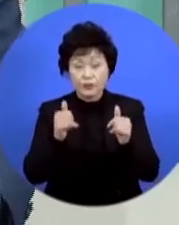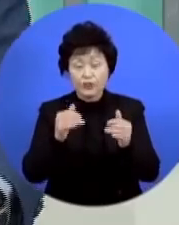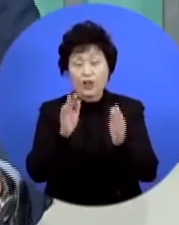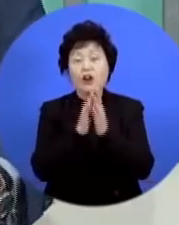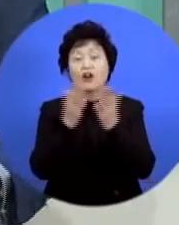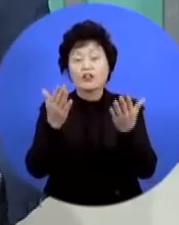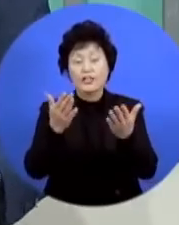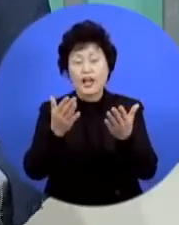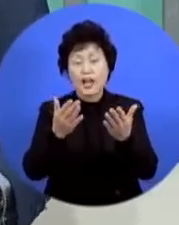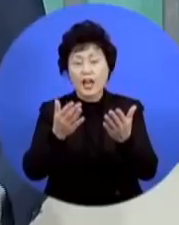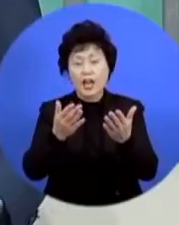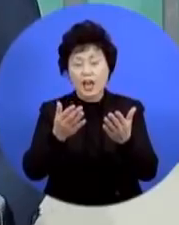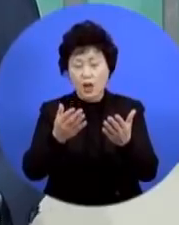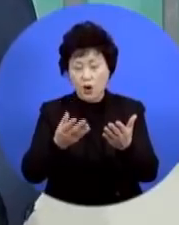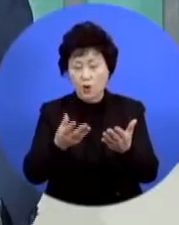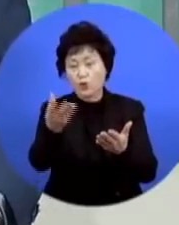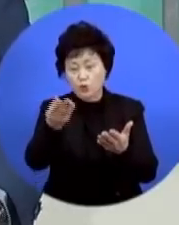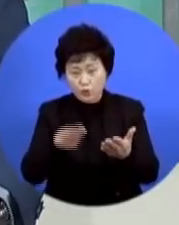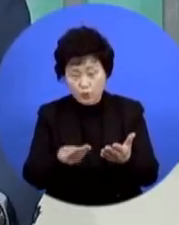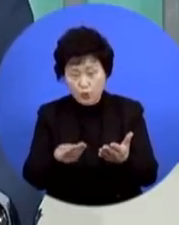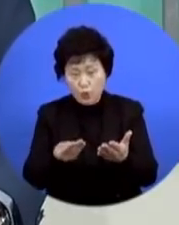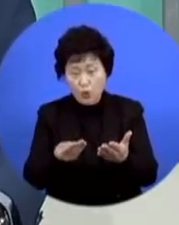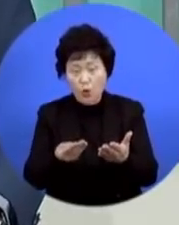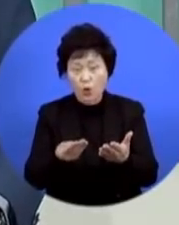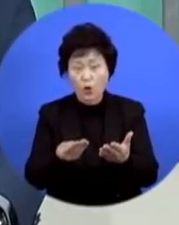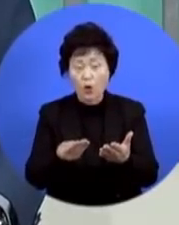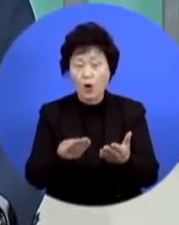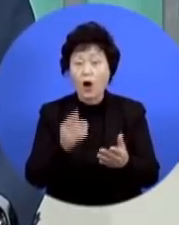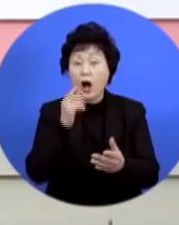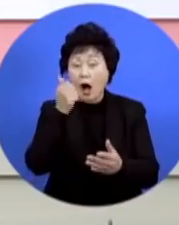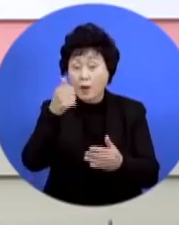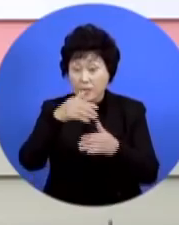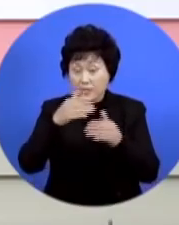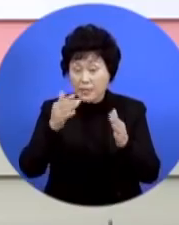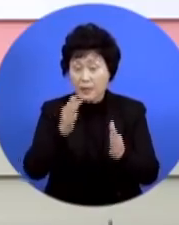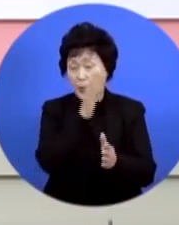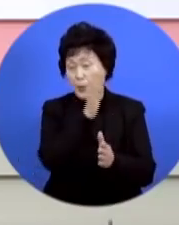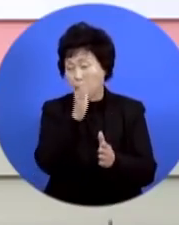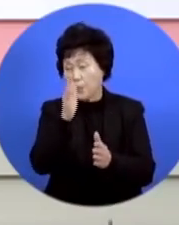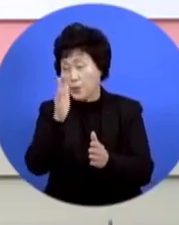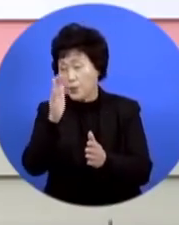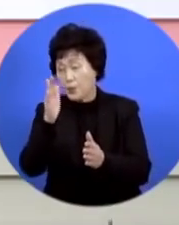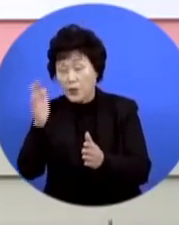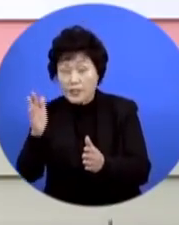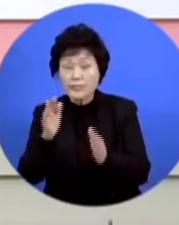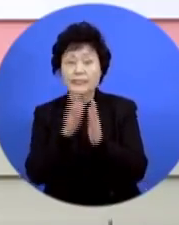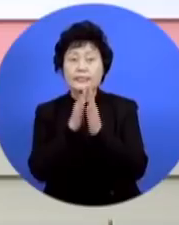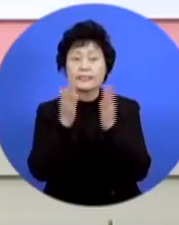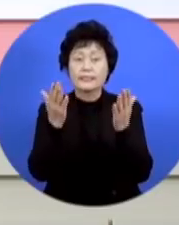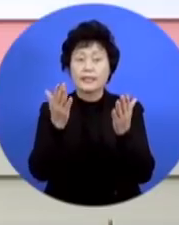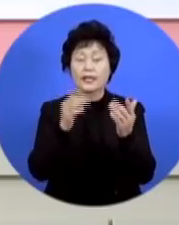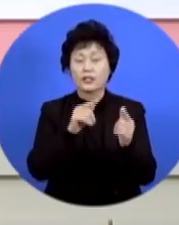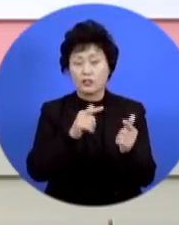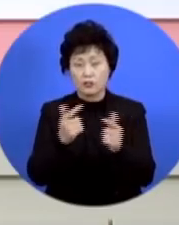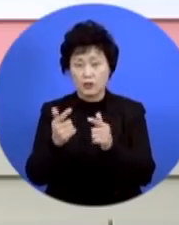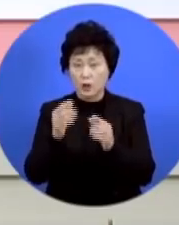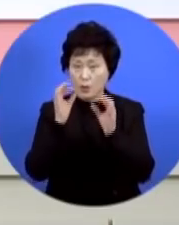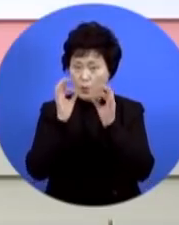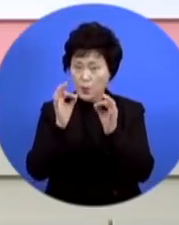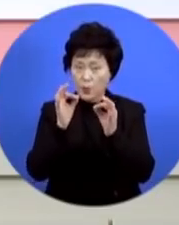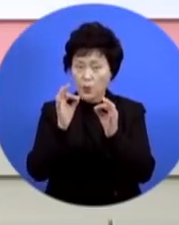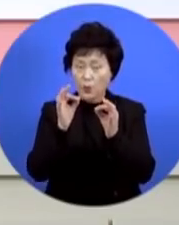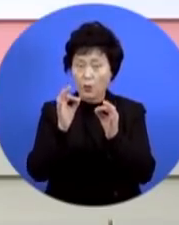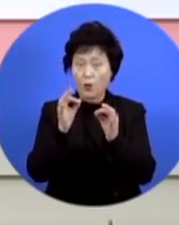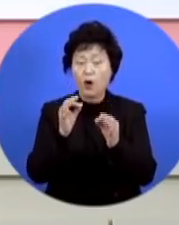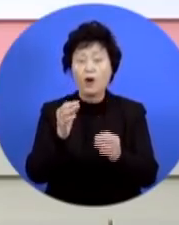그 다음에 유명한 시인들 책 이런 거 다 갖고 계시다가 아버지 방에 쭉 꼽아 놓은 거예요. 그러면서 그런데 저는 워낙 옛날부터